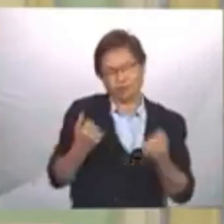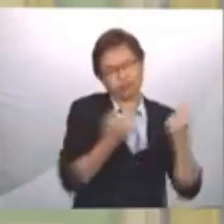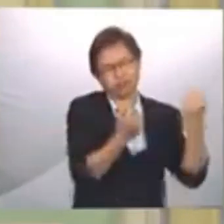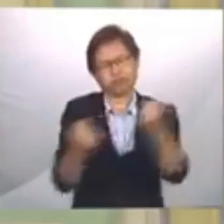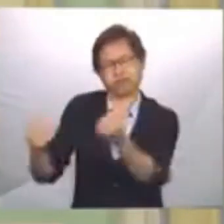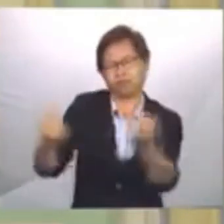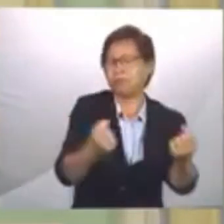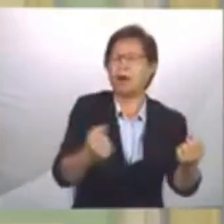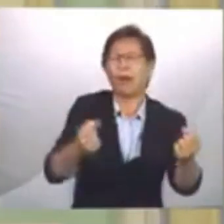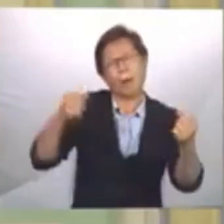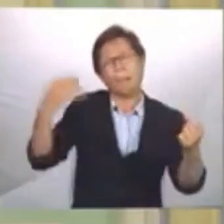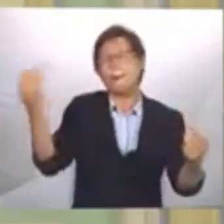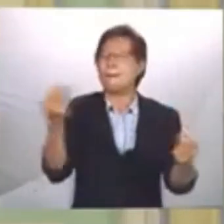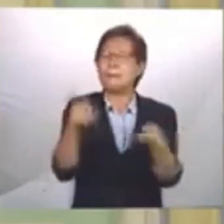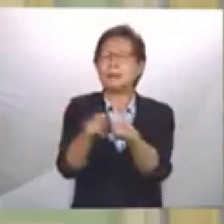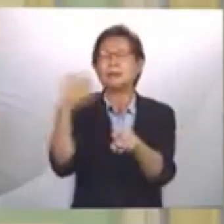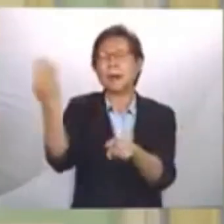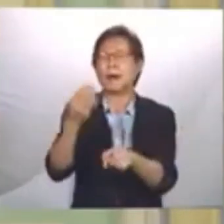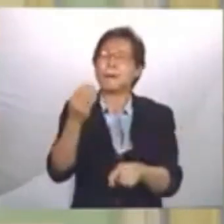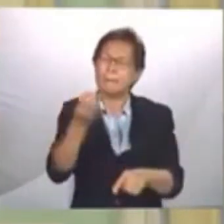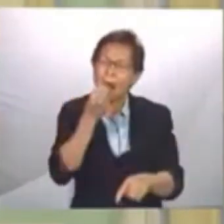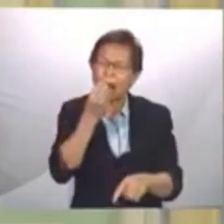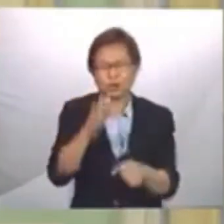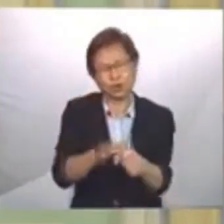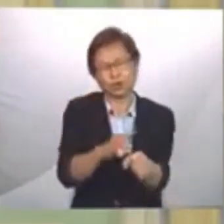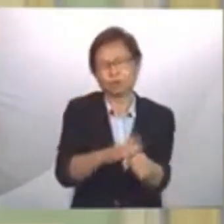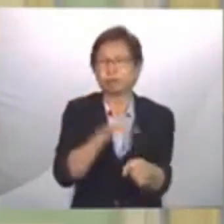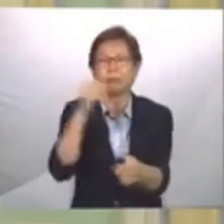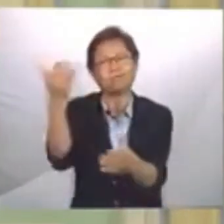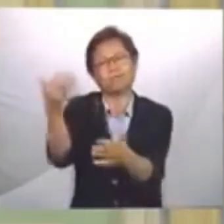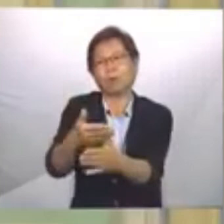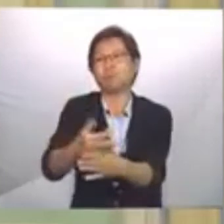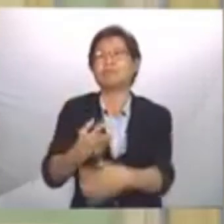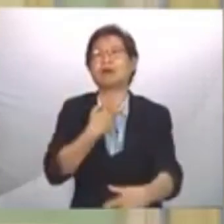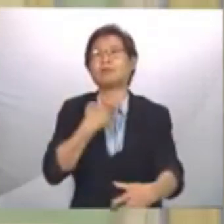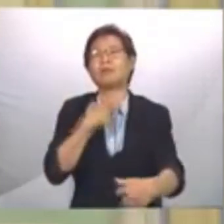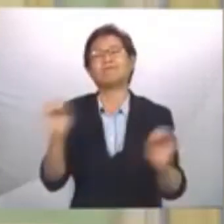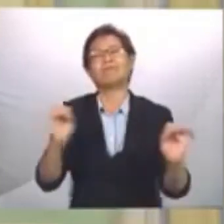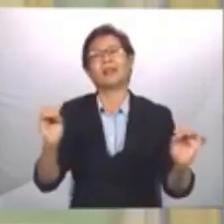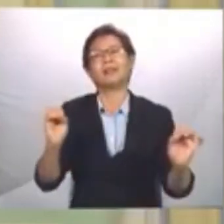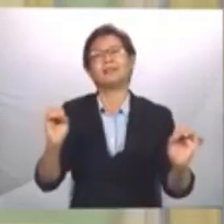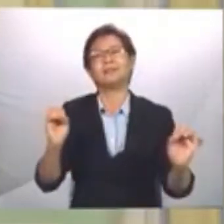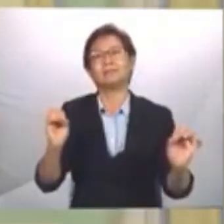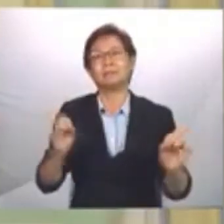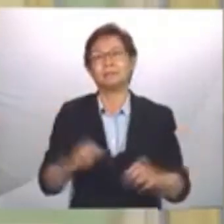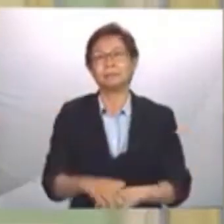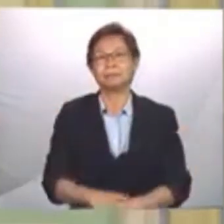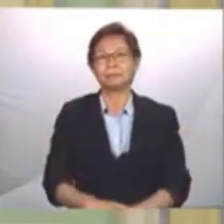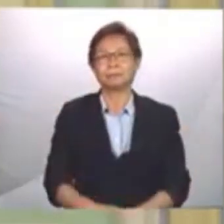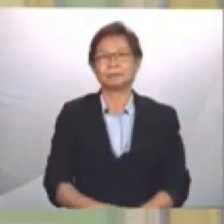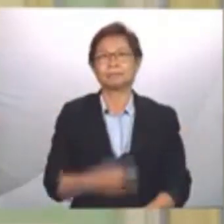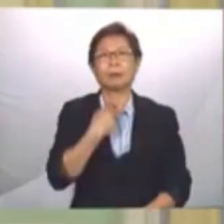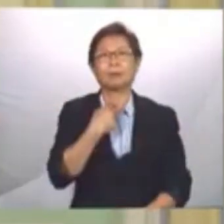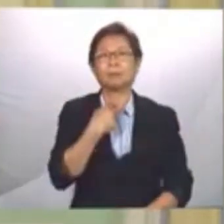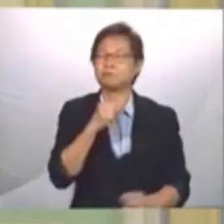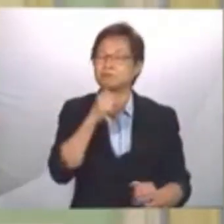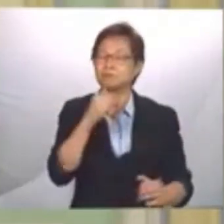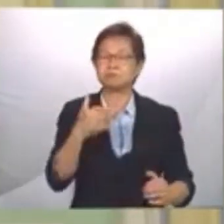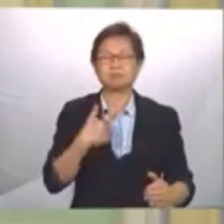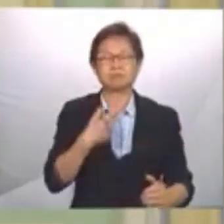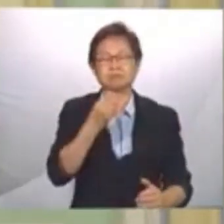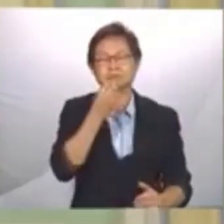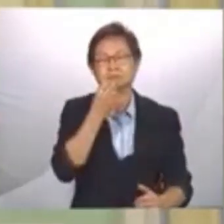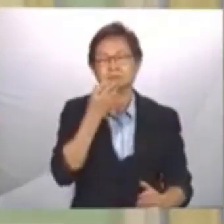bahan makanan mencukupi dan tidak ada gangguan dari segi sekatan yang dilaksanakan.